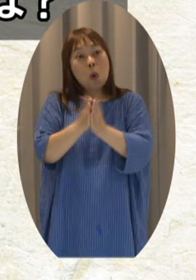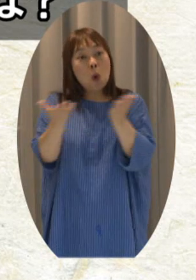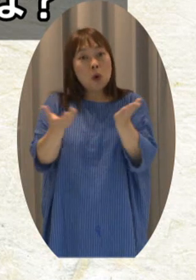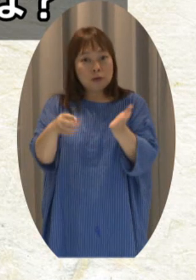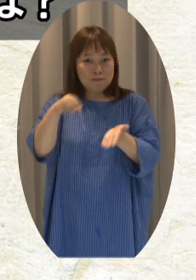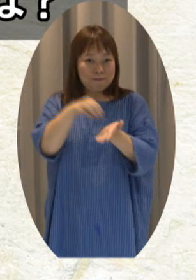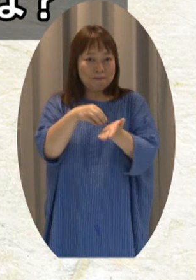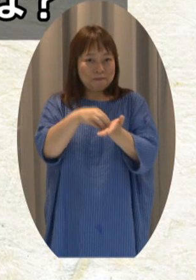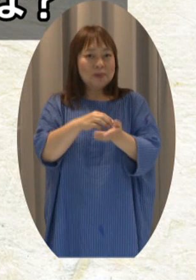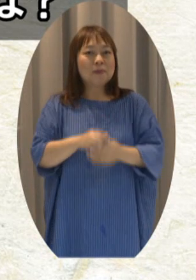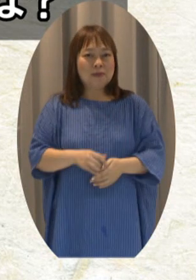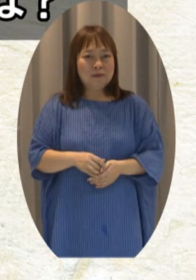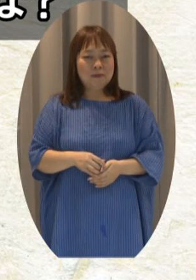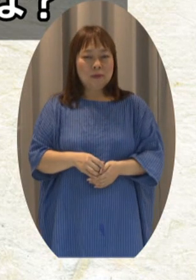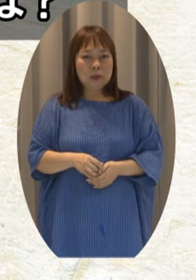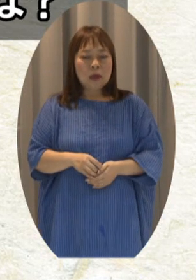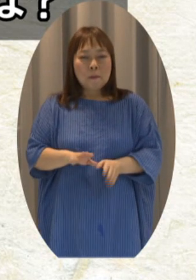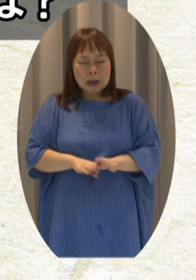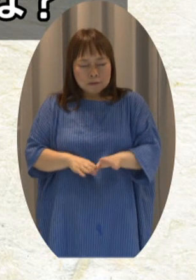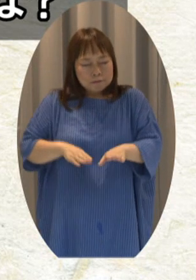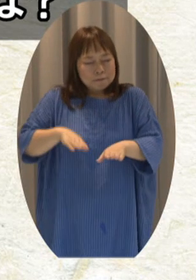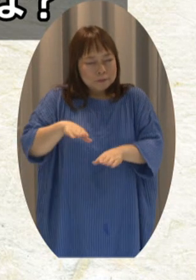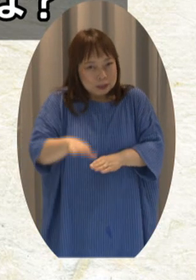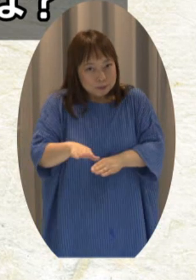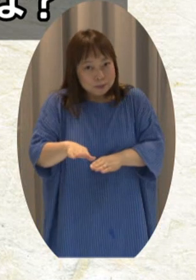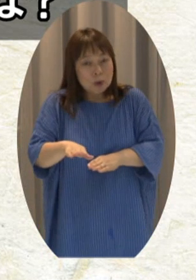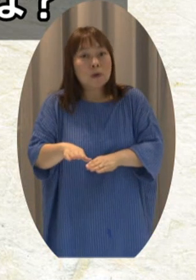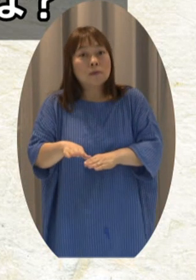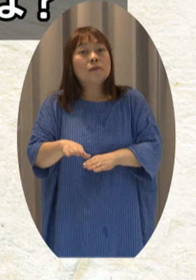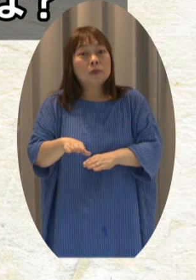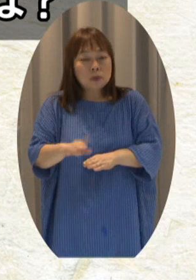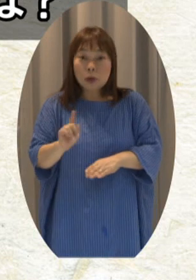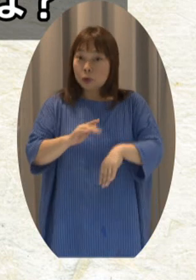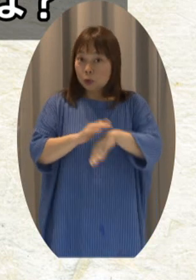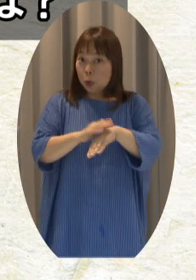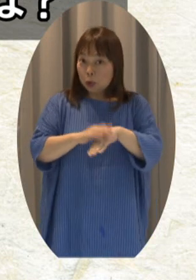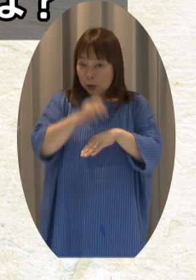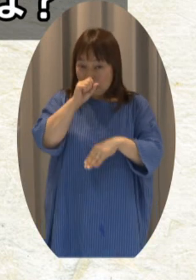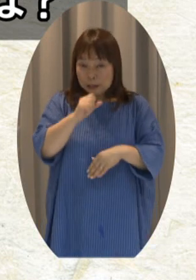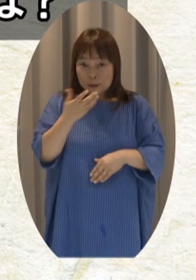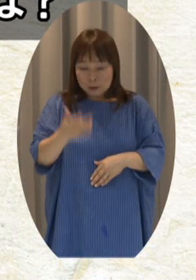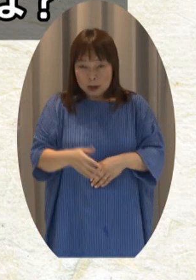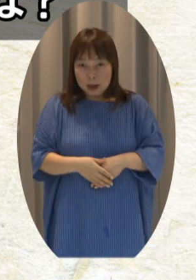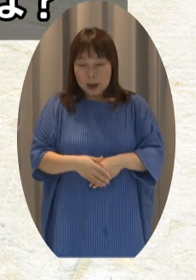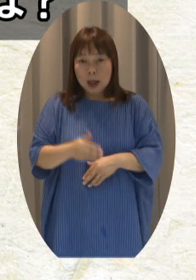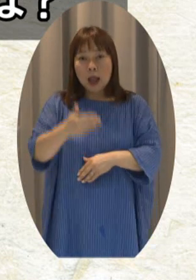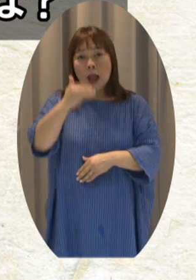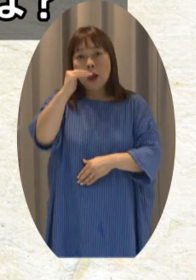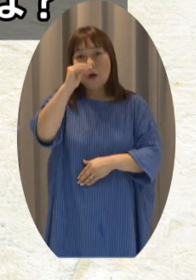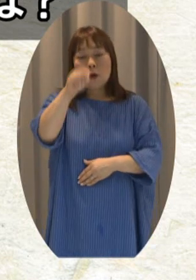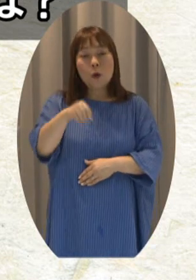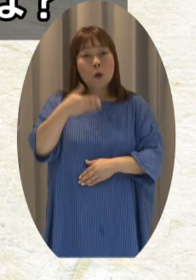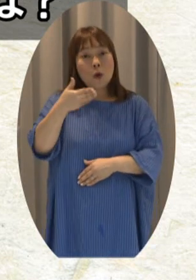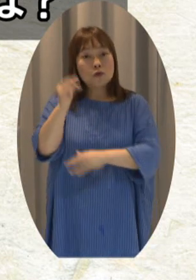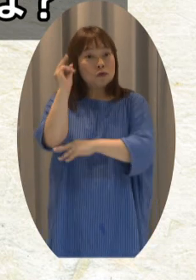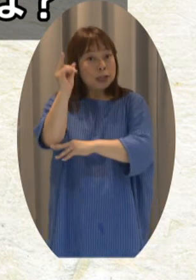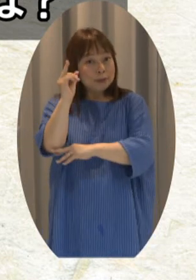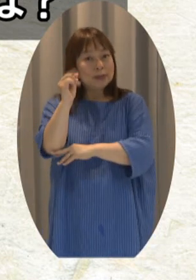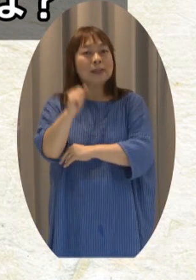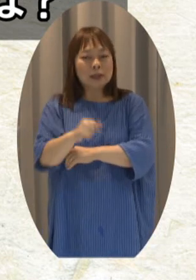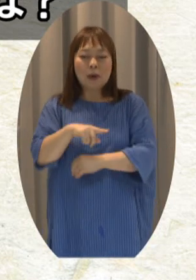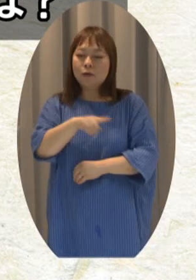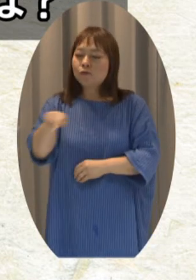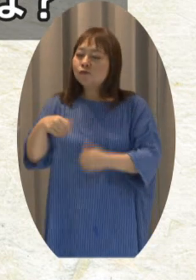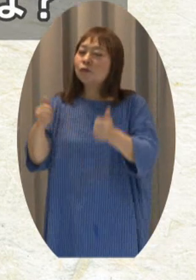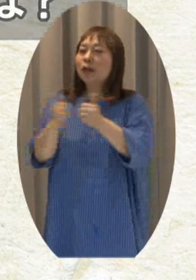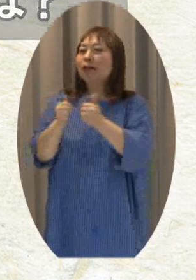。最初の一歩を踏み出すにはどうすればいいのか、校区ゼミではそんなことも話し合